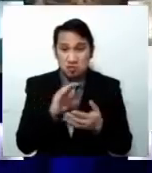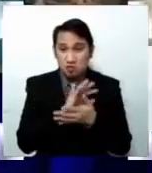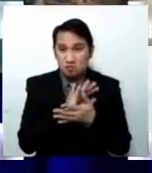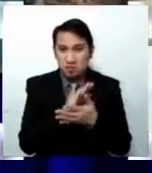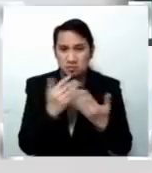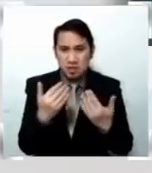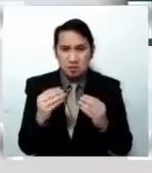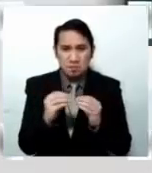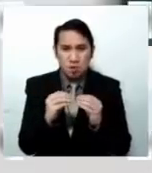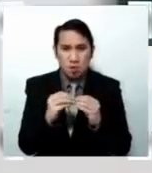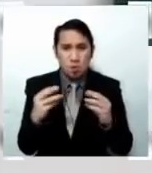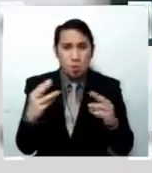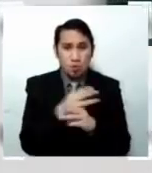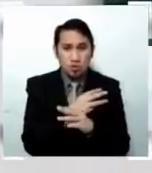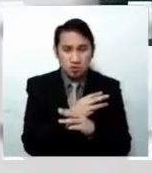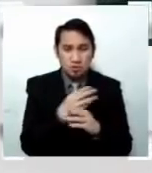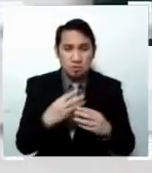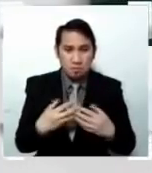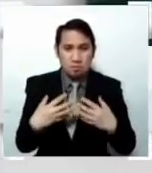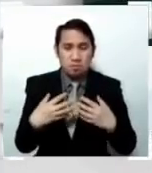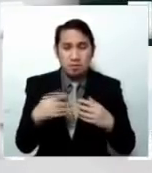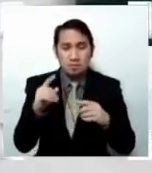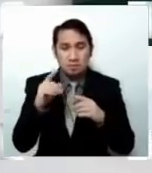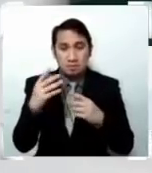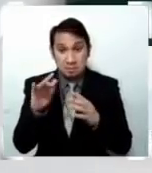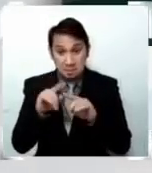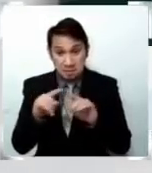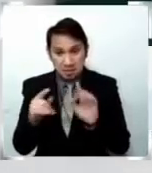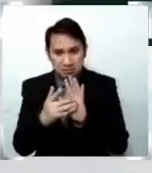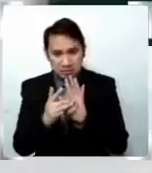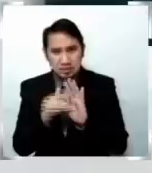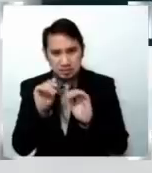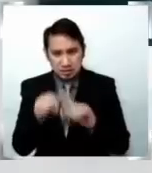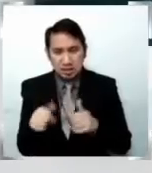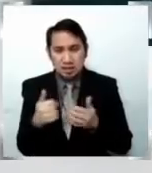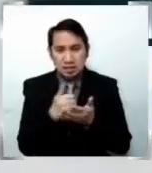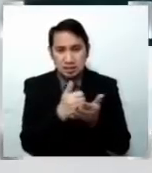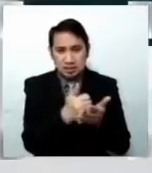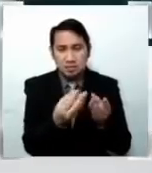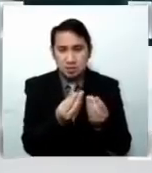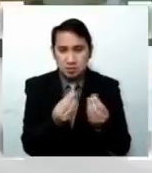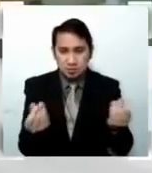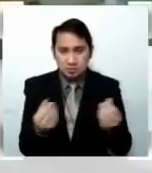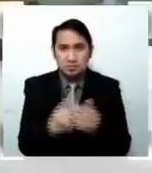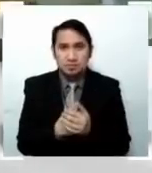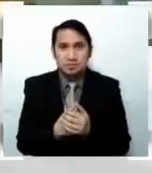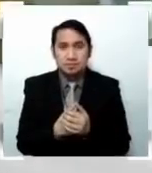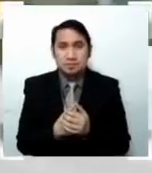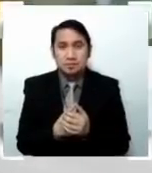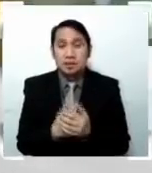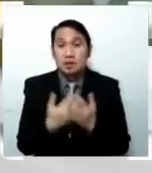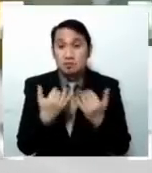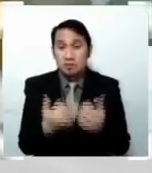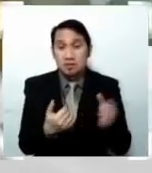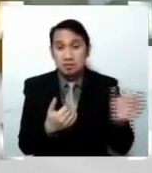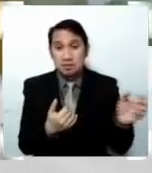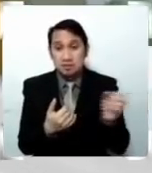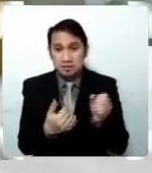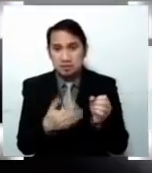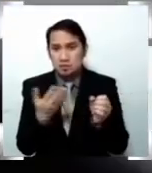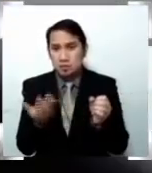will die, no? Si Pai, mabuti makakakuha na raw ng tocilizumab sa lokal na pamahalaan ng Maynila, sabi ng kanilang